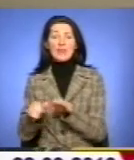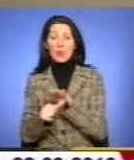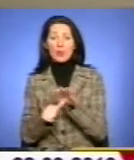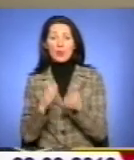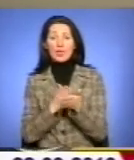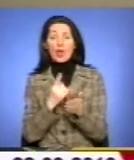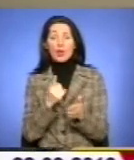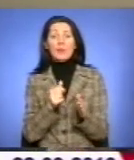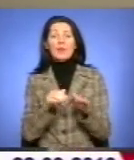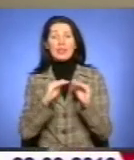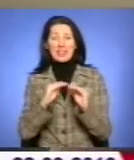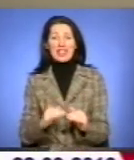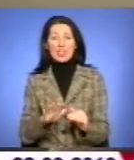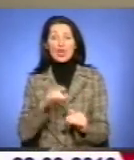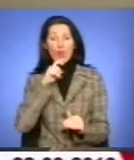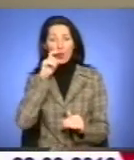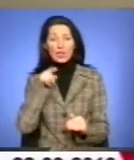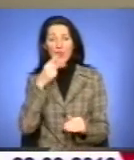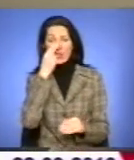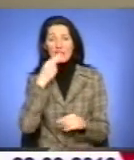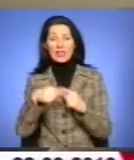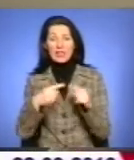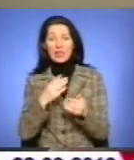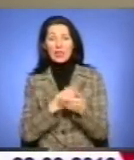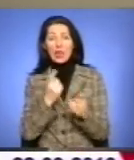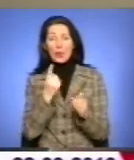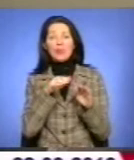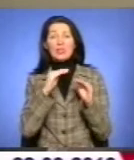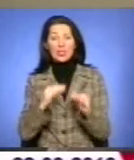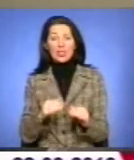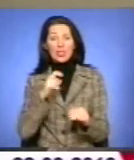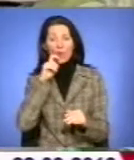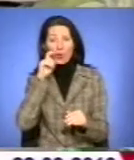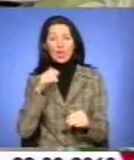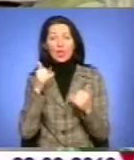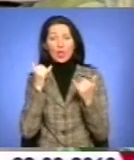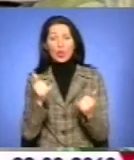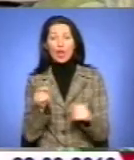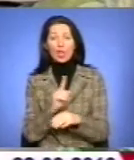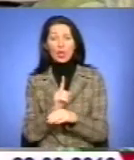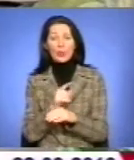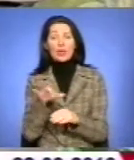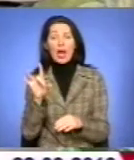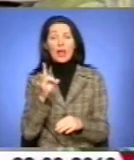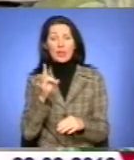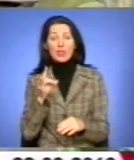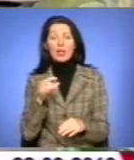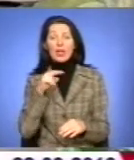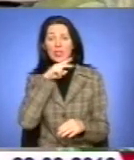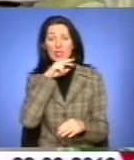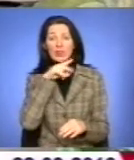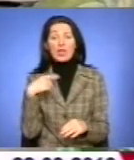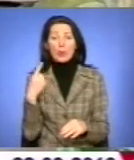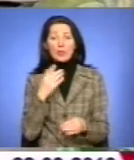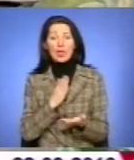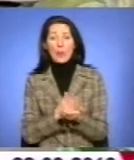одним з найнижчих в Україні, він традиційно є одним з найнижчих в Україні, на сьогодні Тернопільська, Рівненська, Чернівецька області